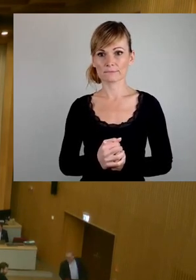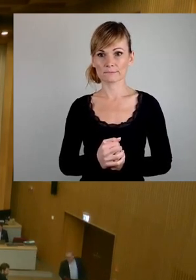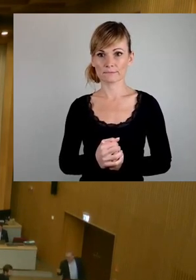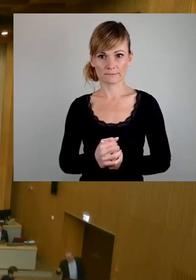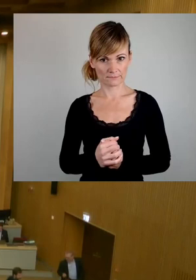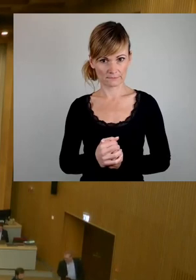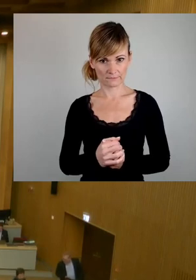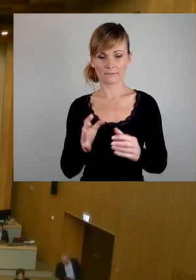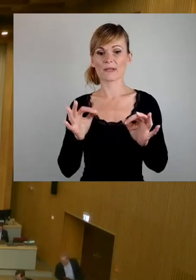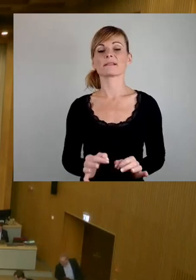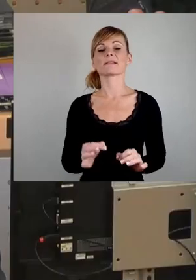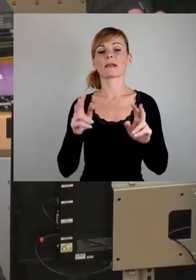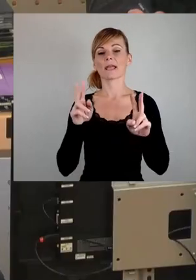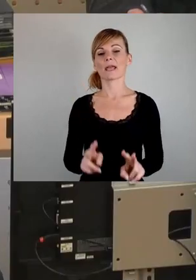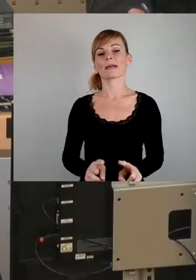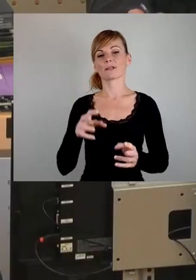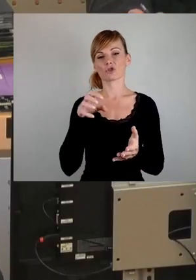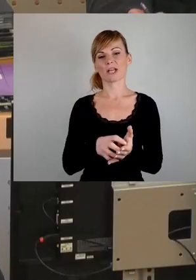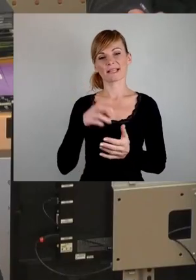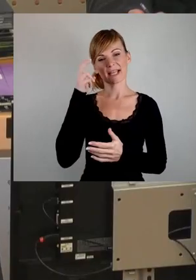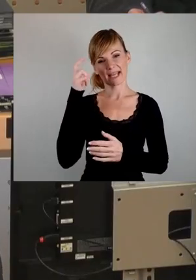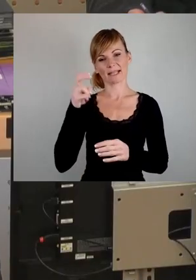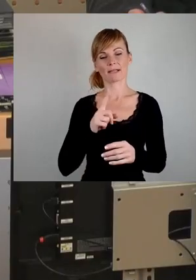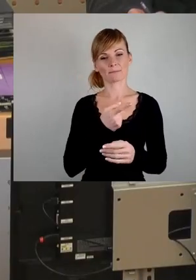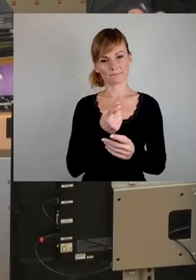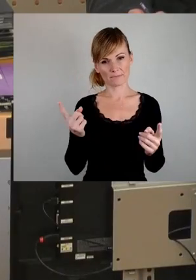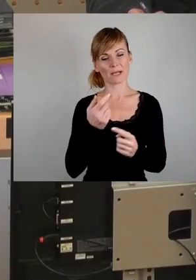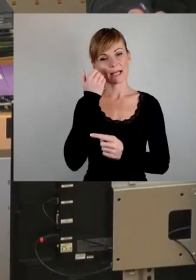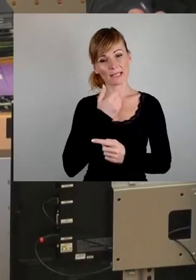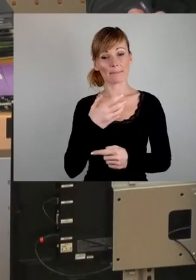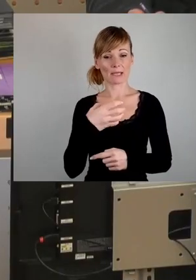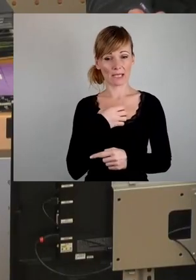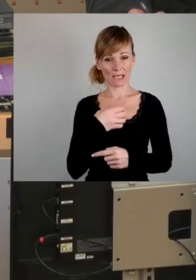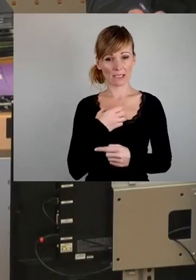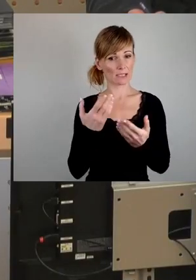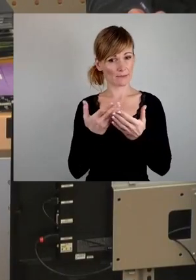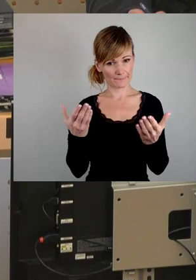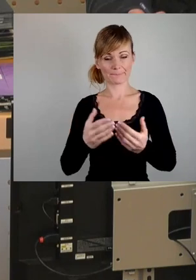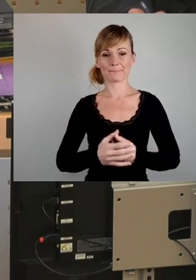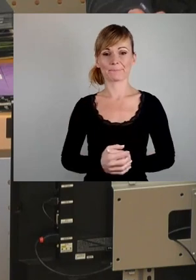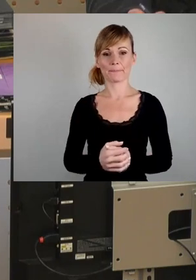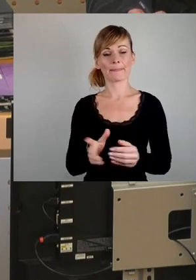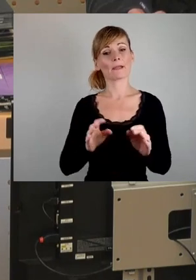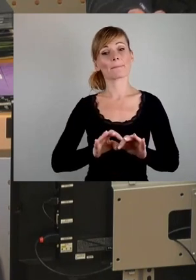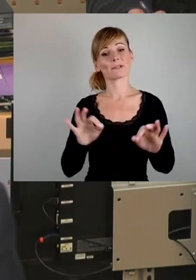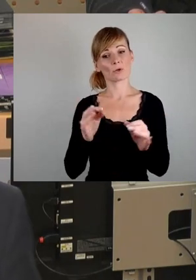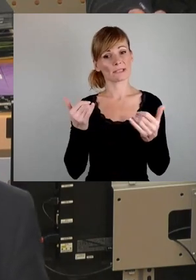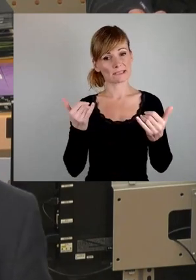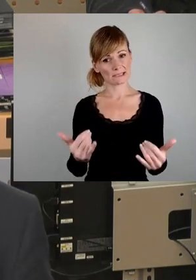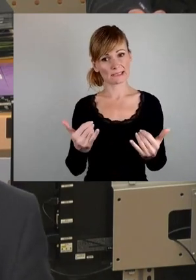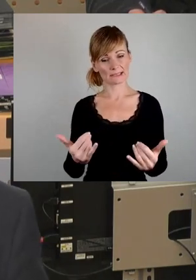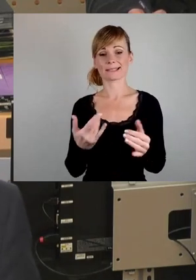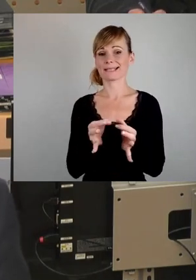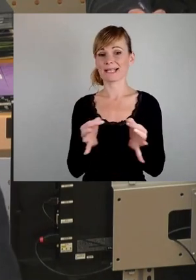Sehr geehrten Stadträte und Stadträte, liebe Dresdnerinnen und Dresdner, besonders zu diesem